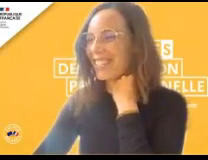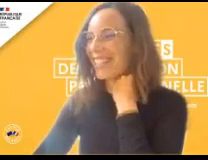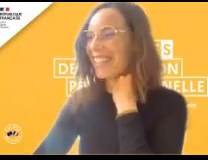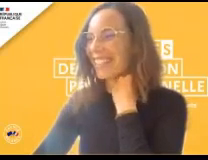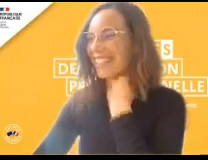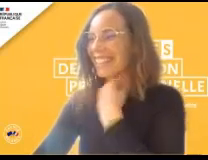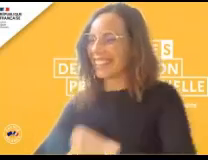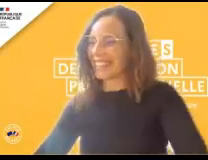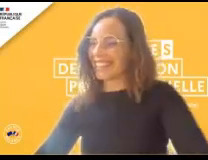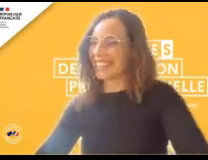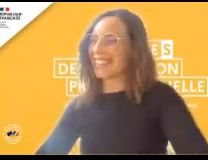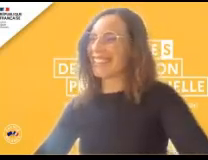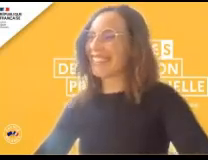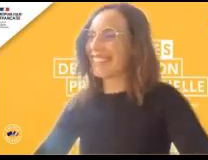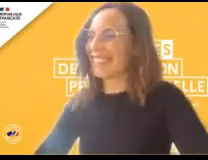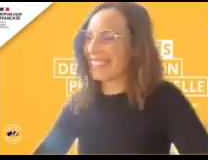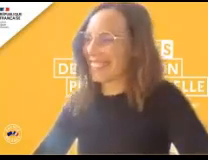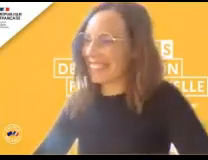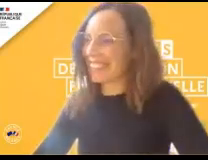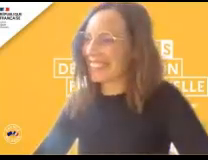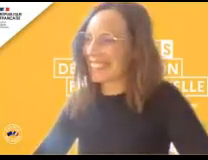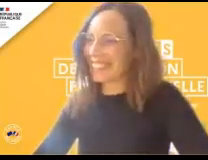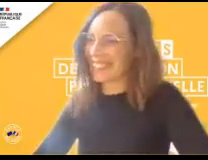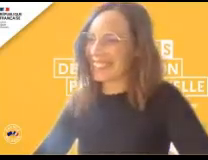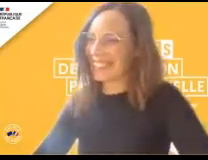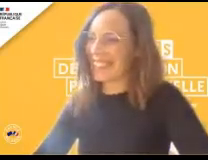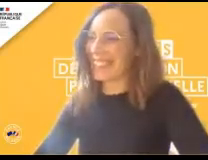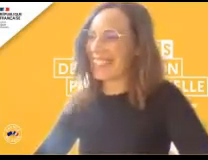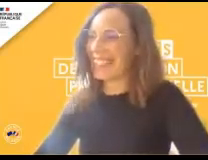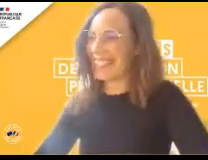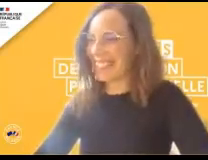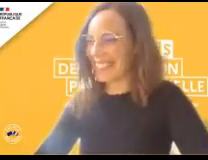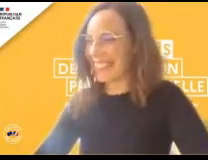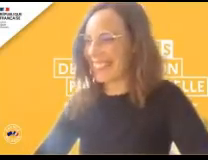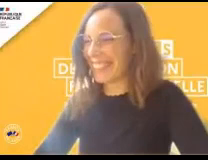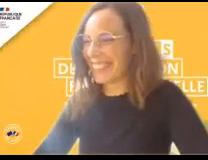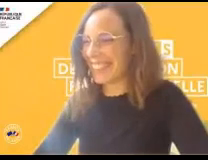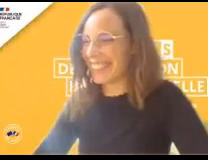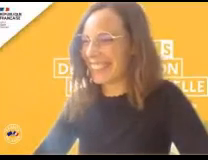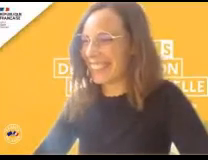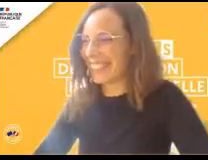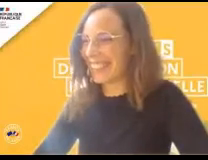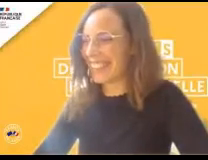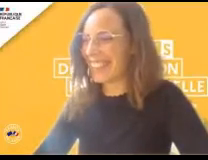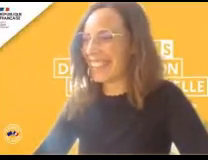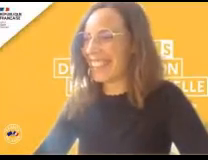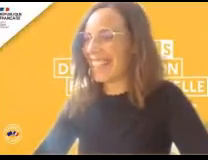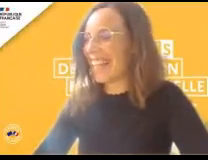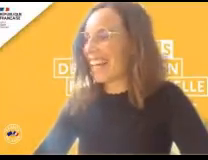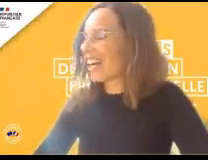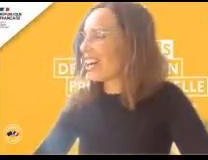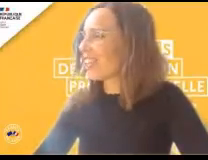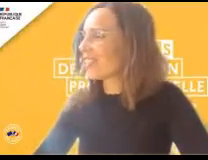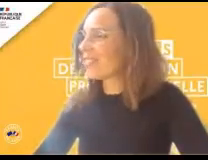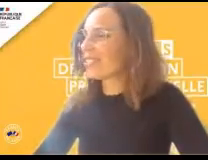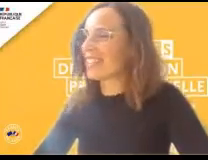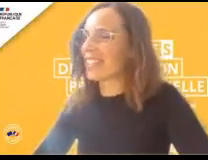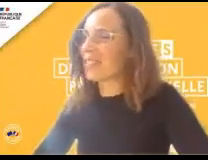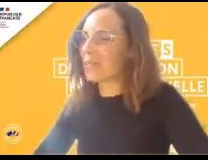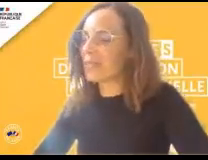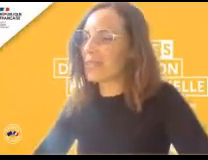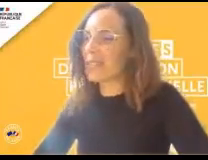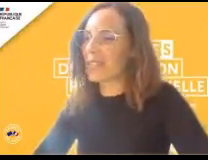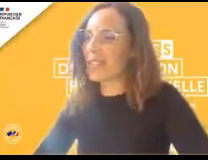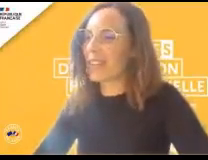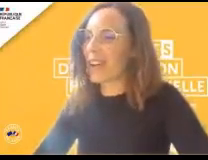Plaisir partagé de Marie, son nom vraiment en connexion. Je vous